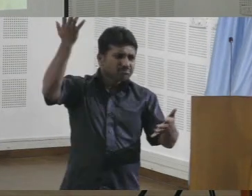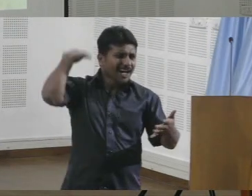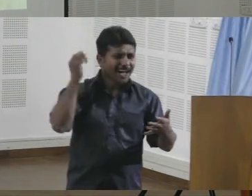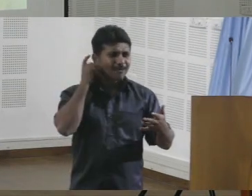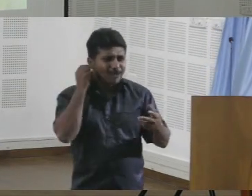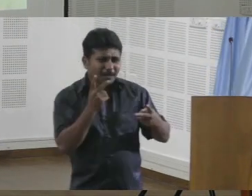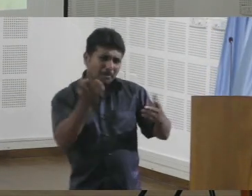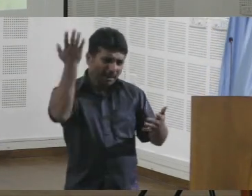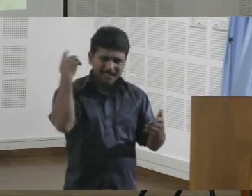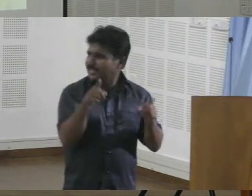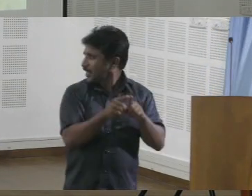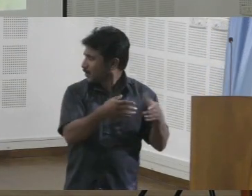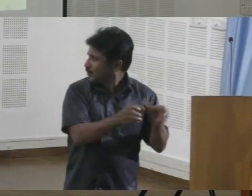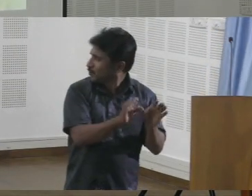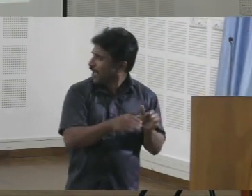ഉണ്ട്.